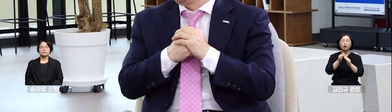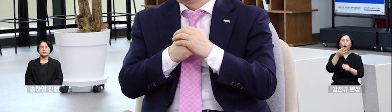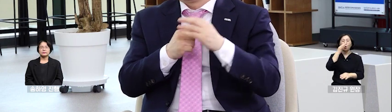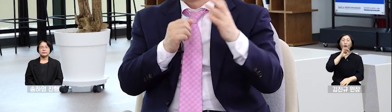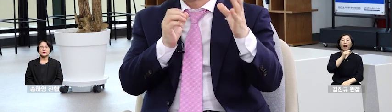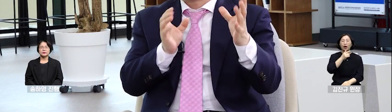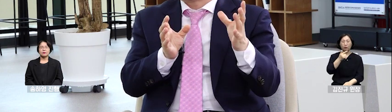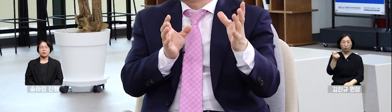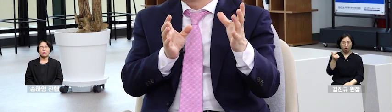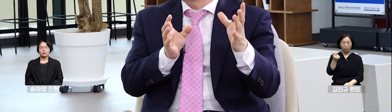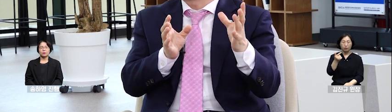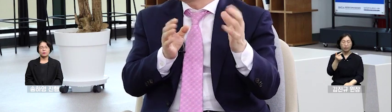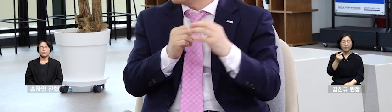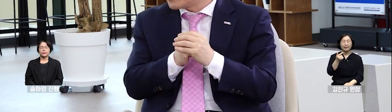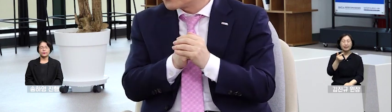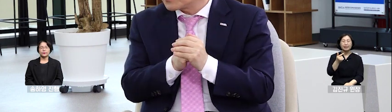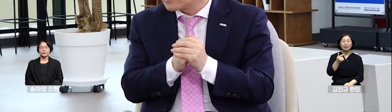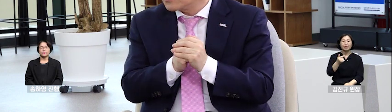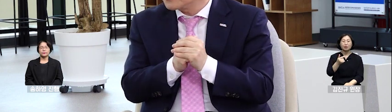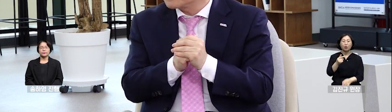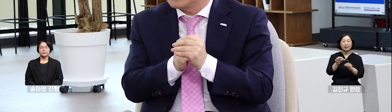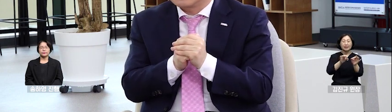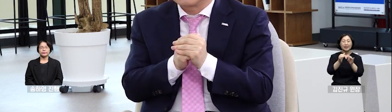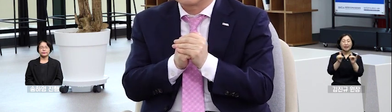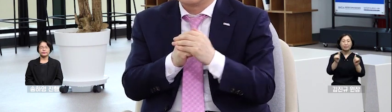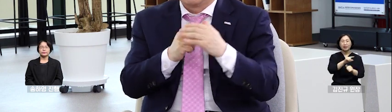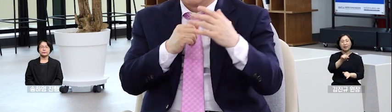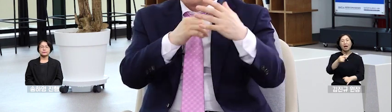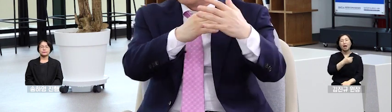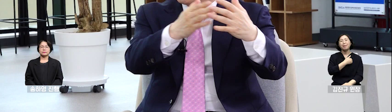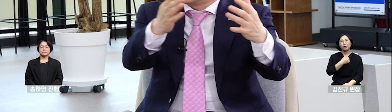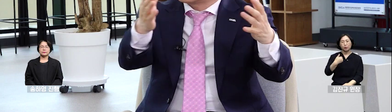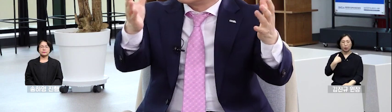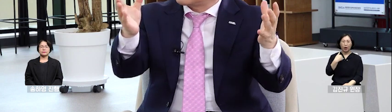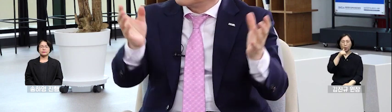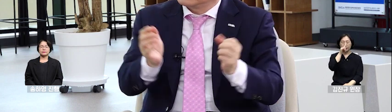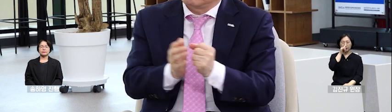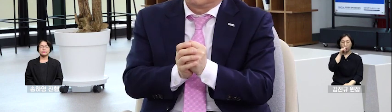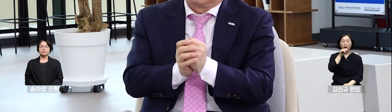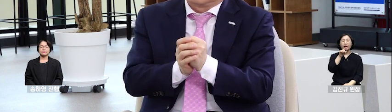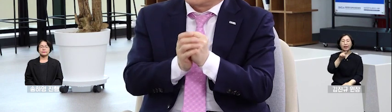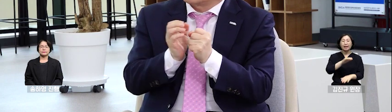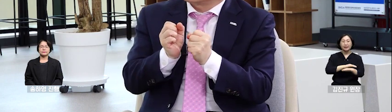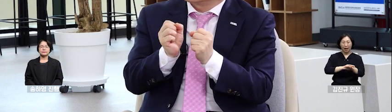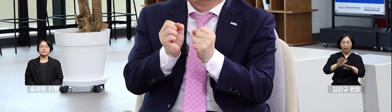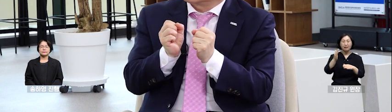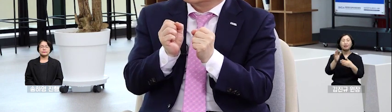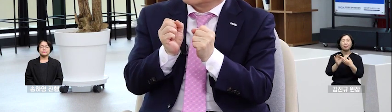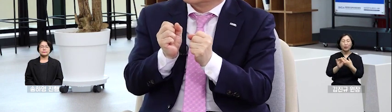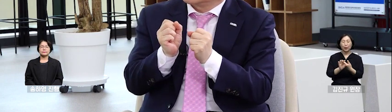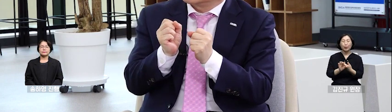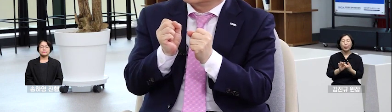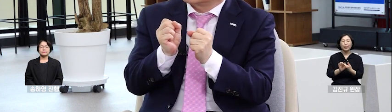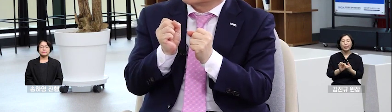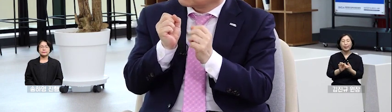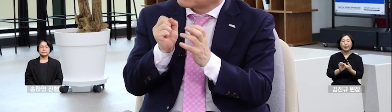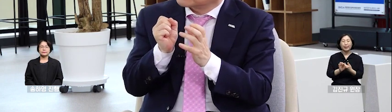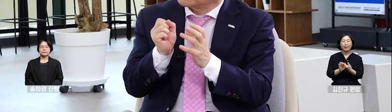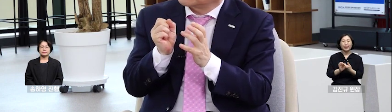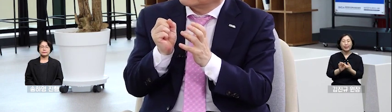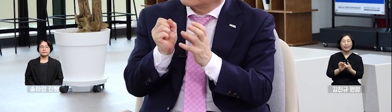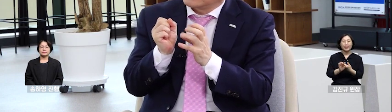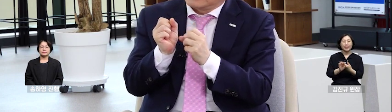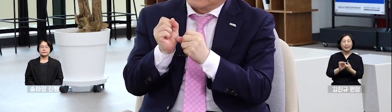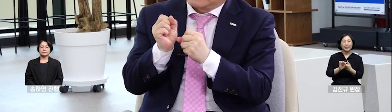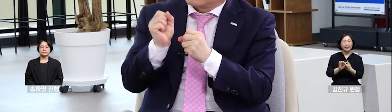있구요 시장 관련된 모르게 매우 만족해하고 있습니다 그래서 요 모델이 잘 되면 이게 지금 그 기업이 이제 퇴근